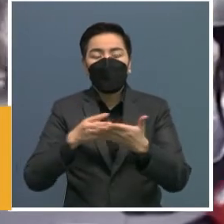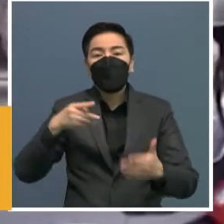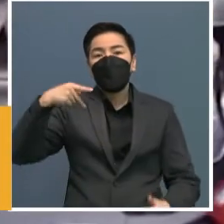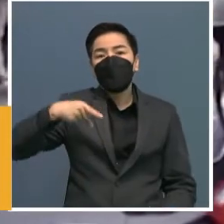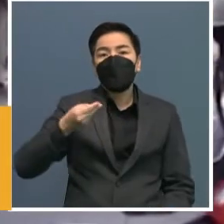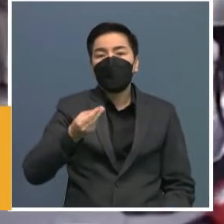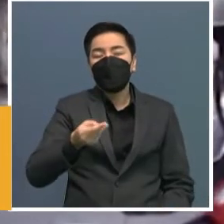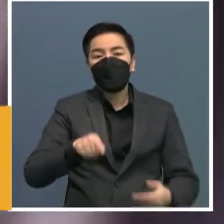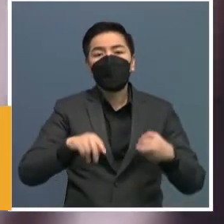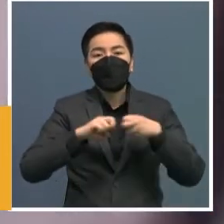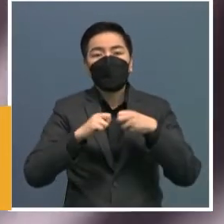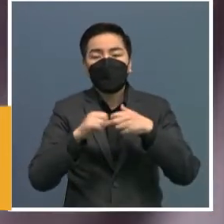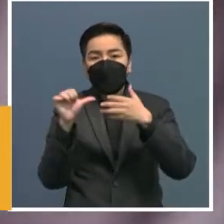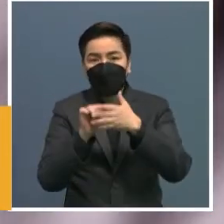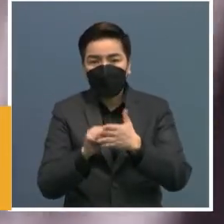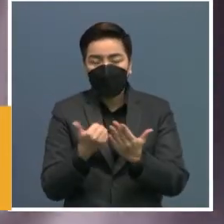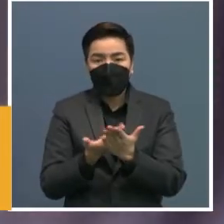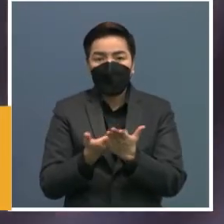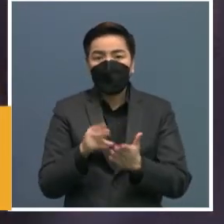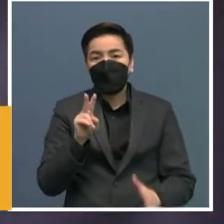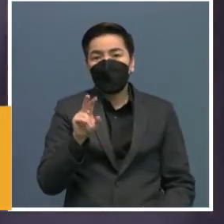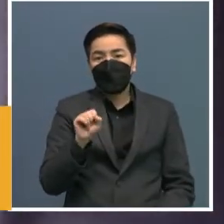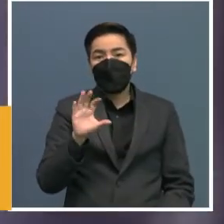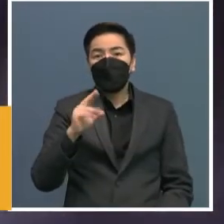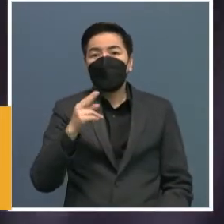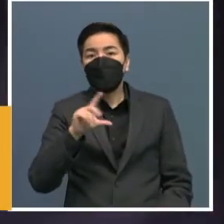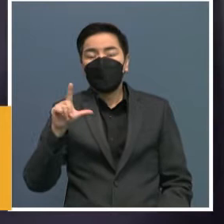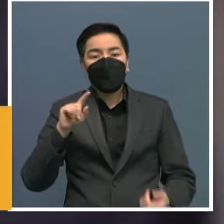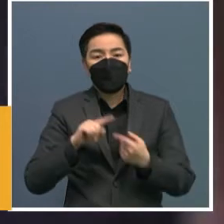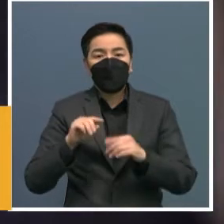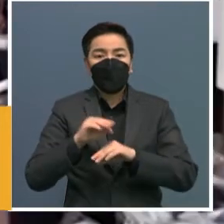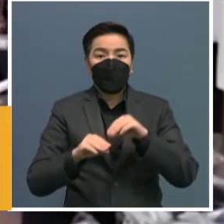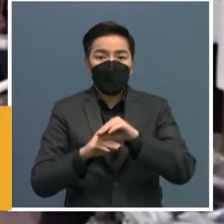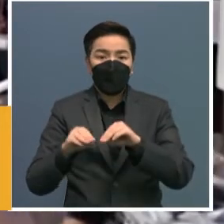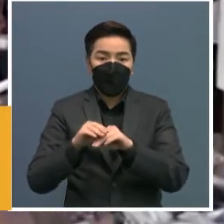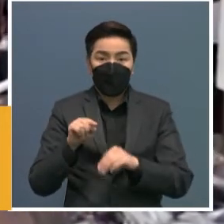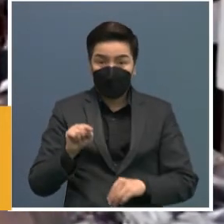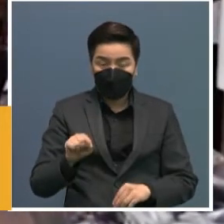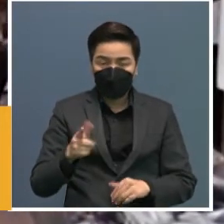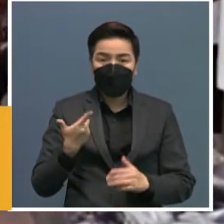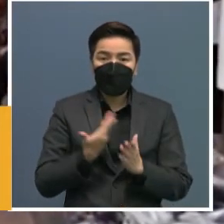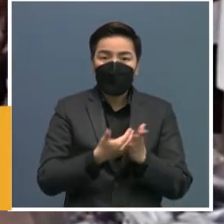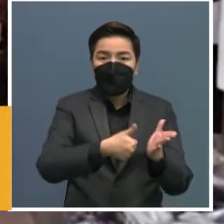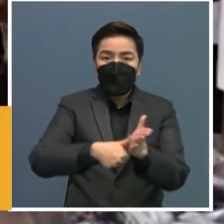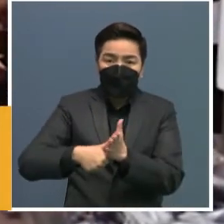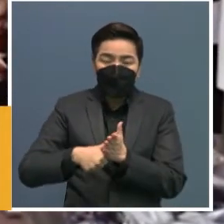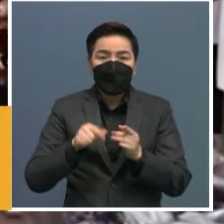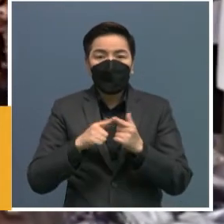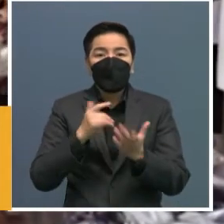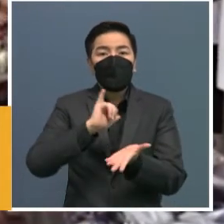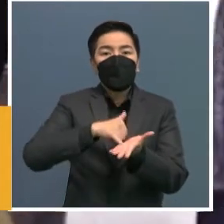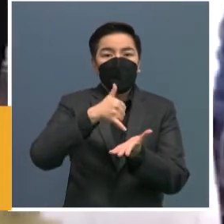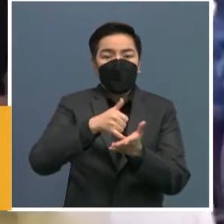คล้องกับดีนะการวิกฤตขึ้นมาใช้วงเงิน 2แสน 5หมื่นล้านบาทโครงการดังกล่าวเนี่ยก็คือโครงการสินเชื่อเพื่อการฟื้นฟู